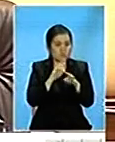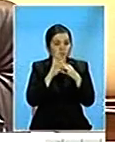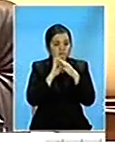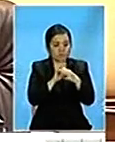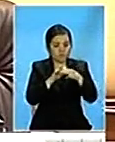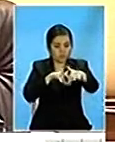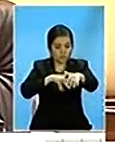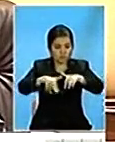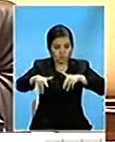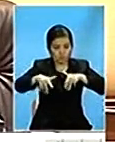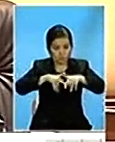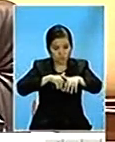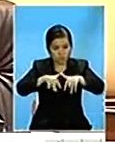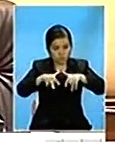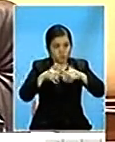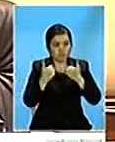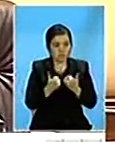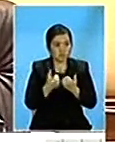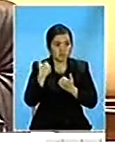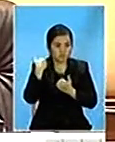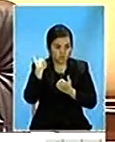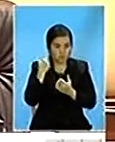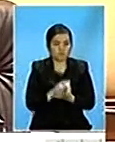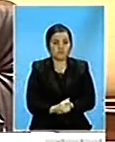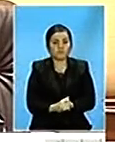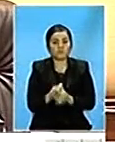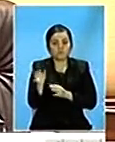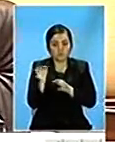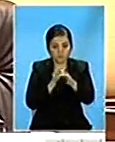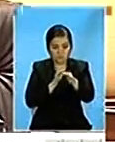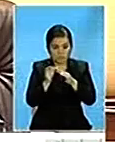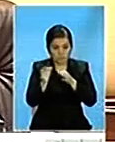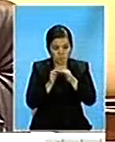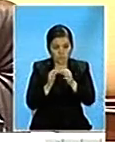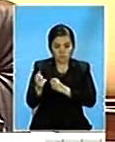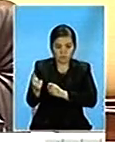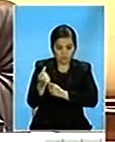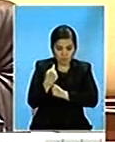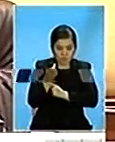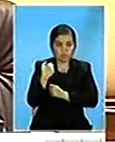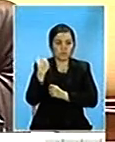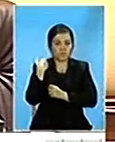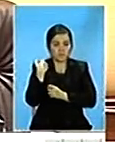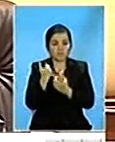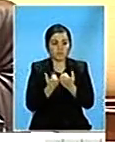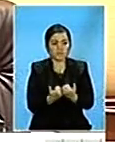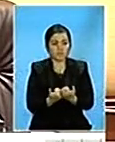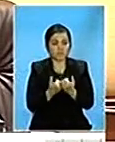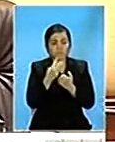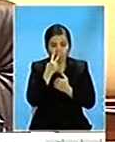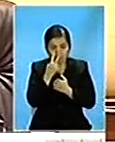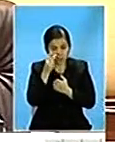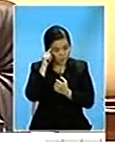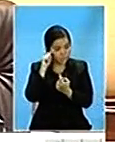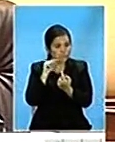องประชาชนเป็นอย่างยิ่งนะครับผมขออนุญาตกราบเรียนว่าต่อนโยบายที่ท่านได้สอบถามเมื่อสักครู่นะครับก็มีความเห็นตร